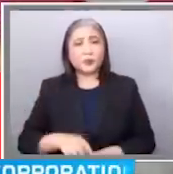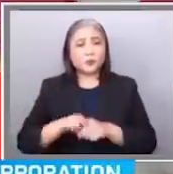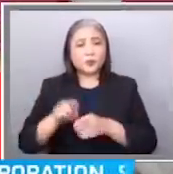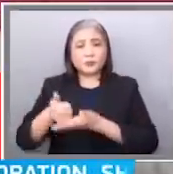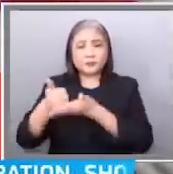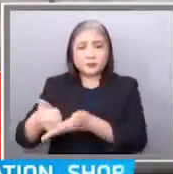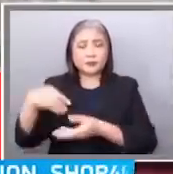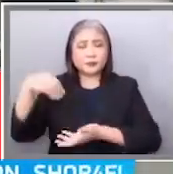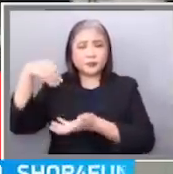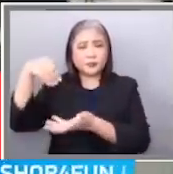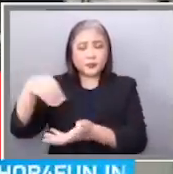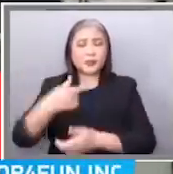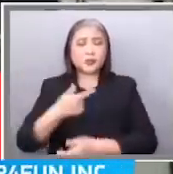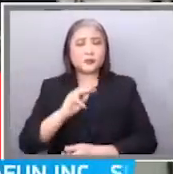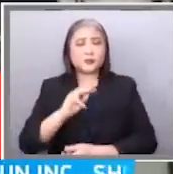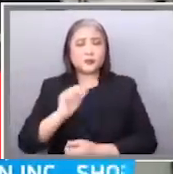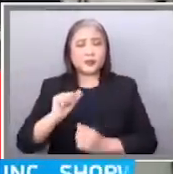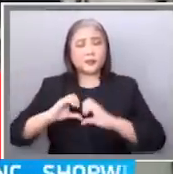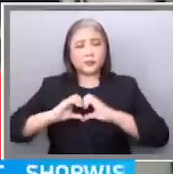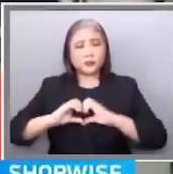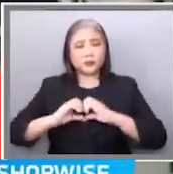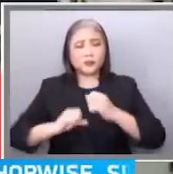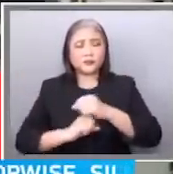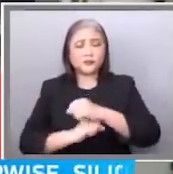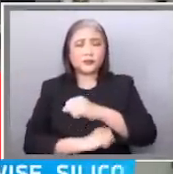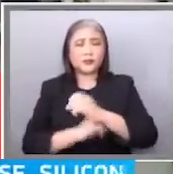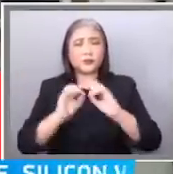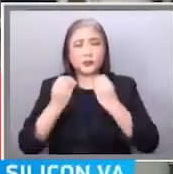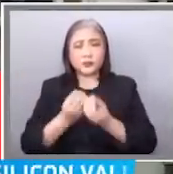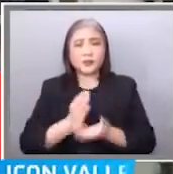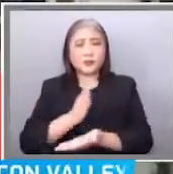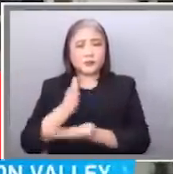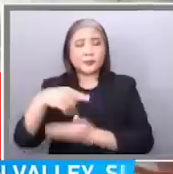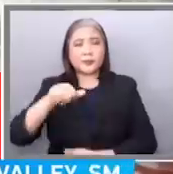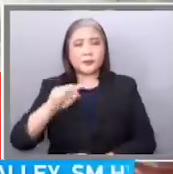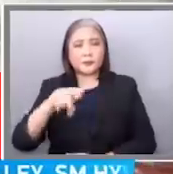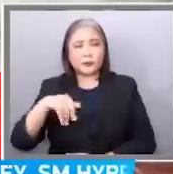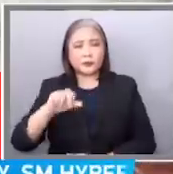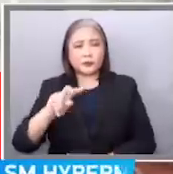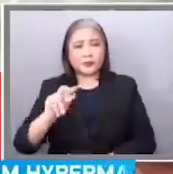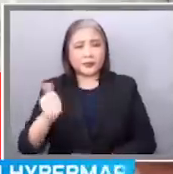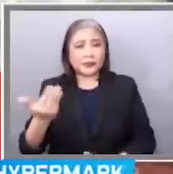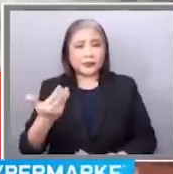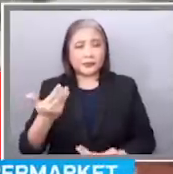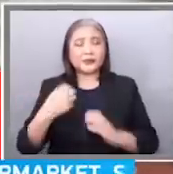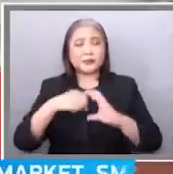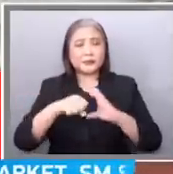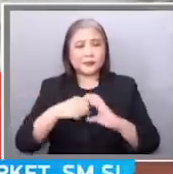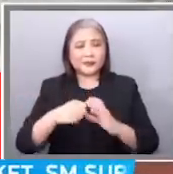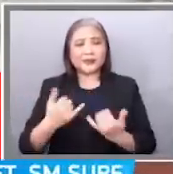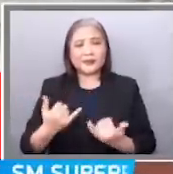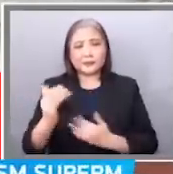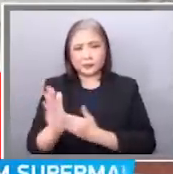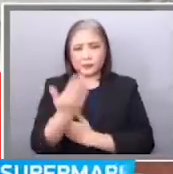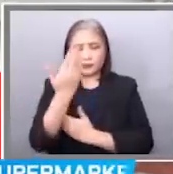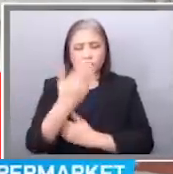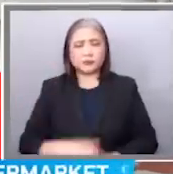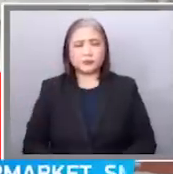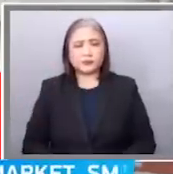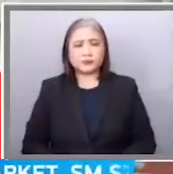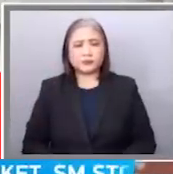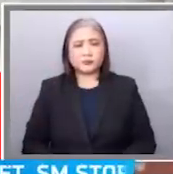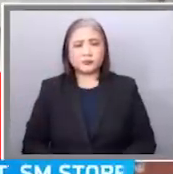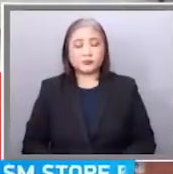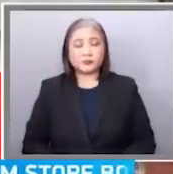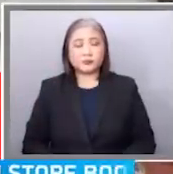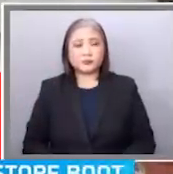Kapuso Foundation sa bayan ng Pamplona at Milaor sa Camarines Sur kanina namang umaga. Nakatakda rin pong silang